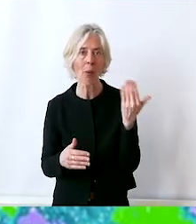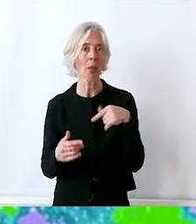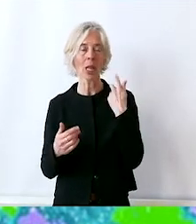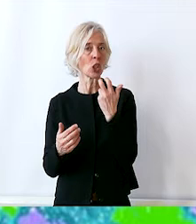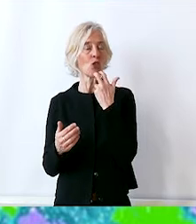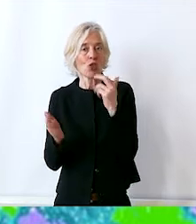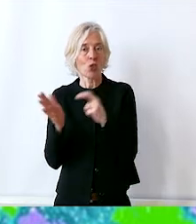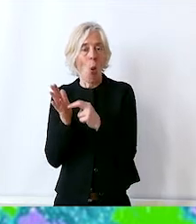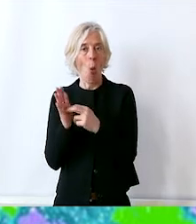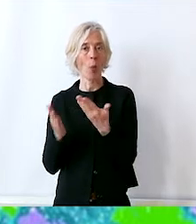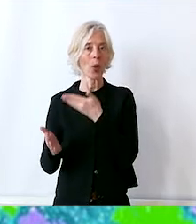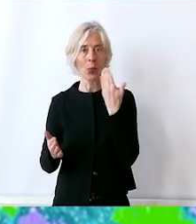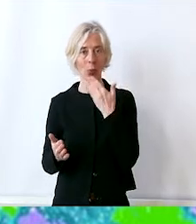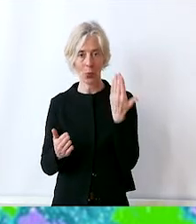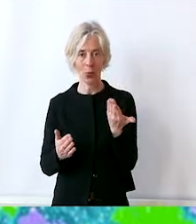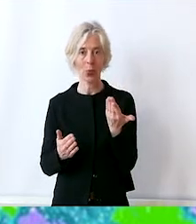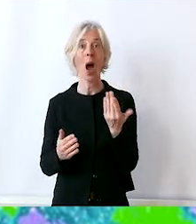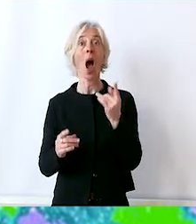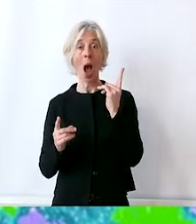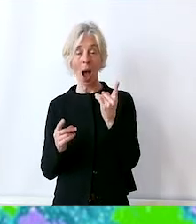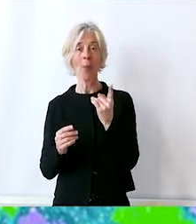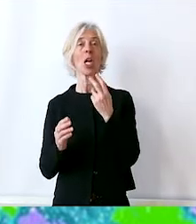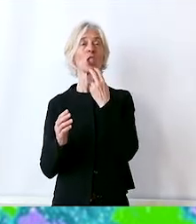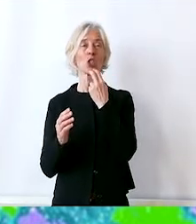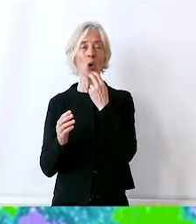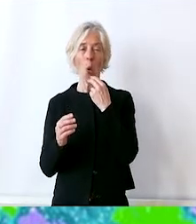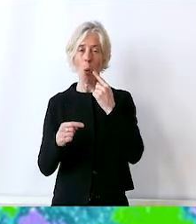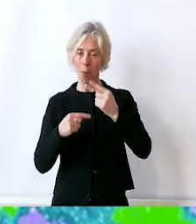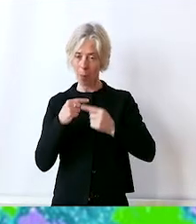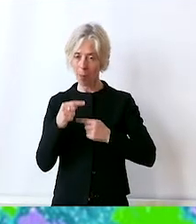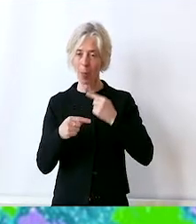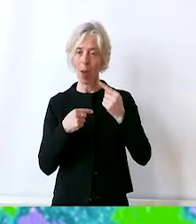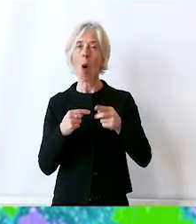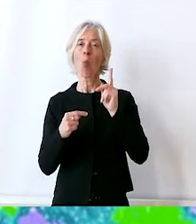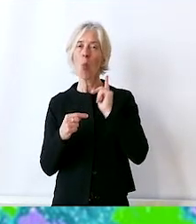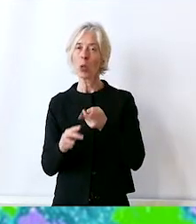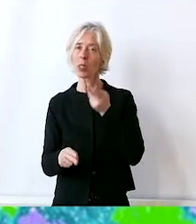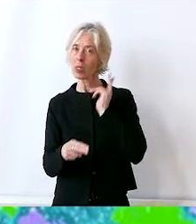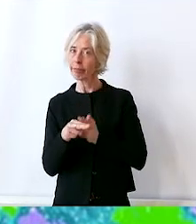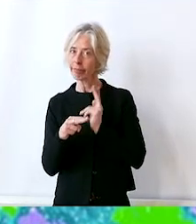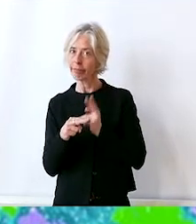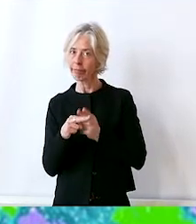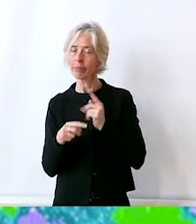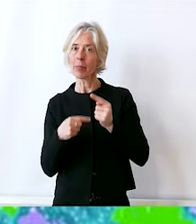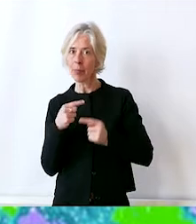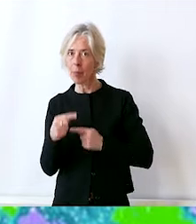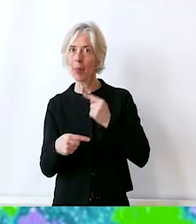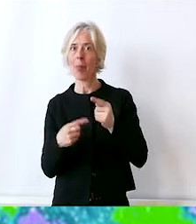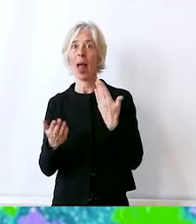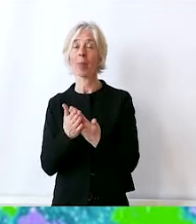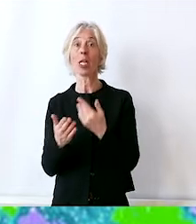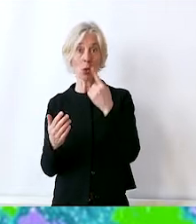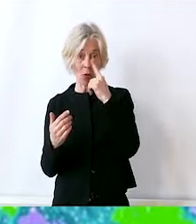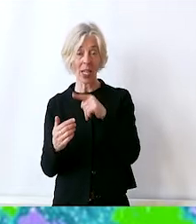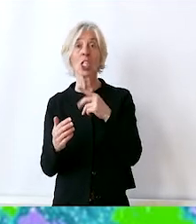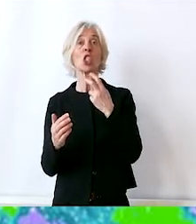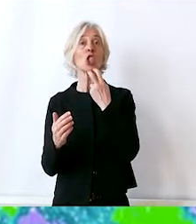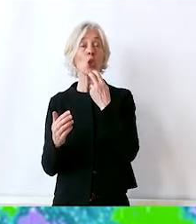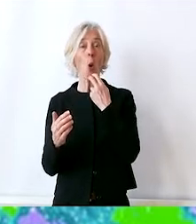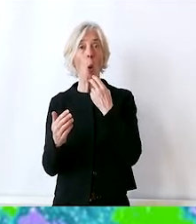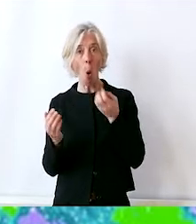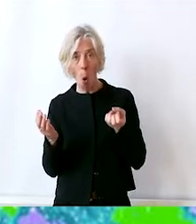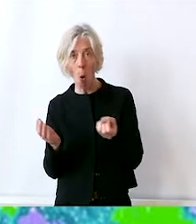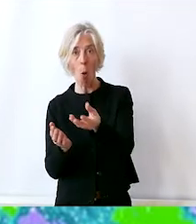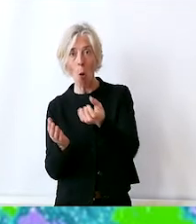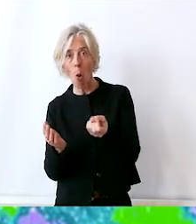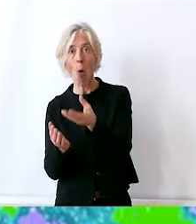immer auf 50 Hertz gehalten werden muss, sprich das, was erzeugt wird, muss auch verbraucht werden. Man muss also sehr genau wissen,